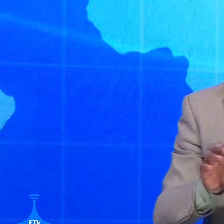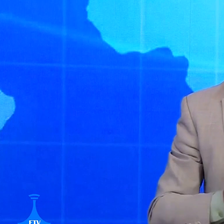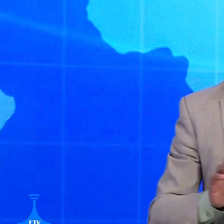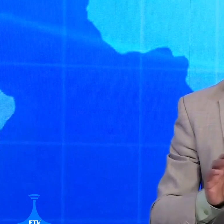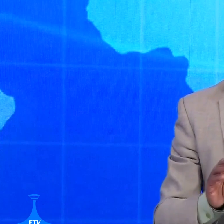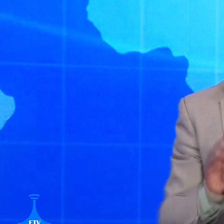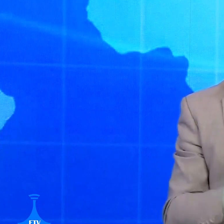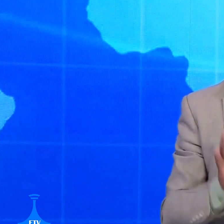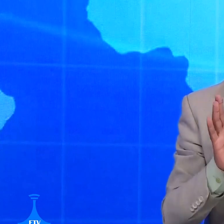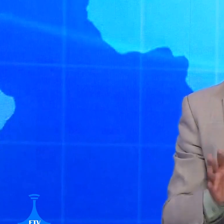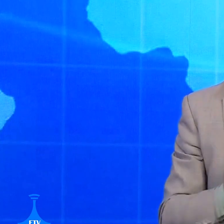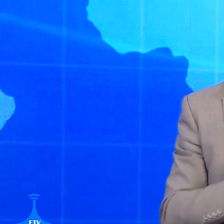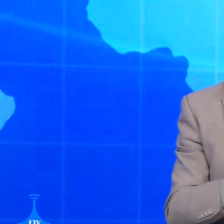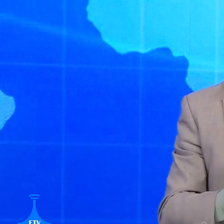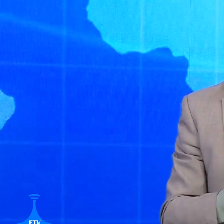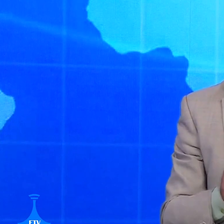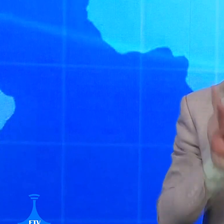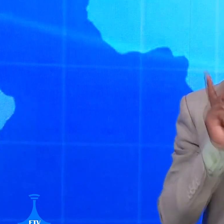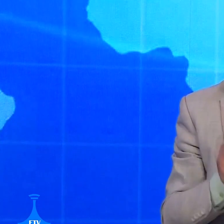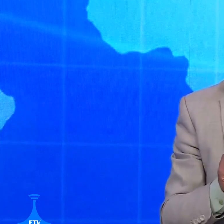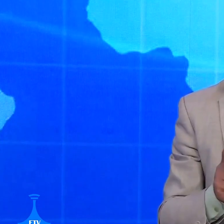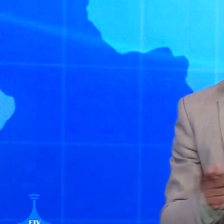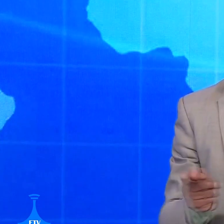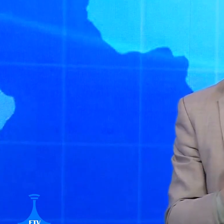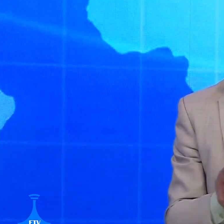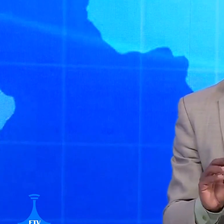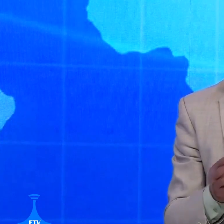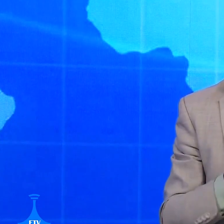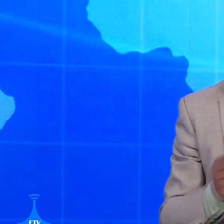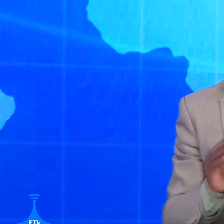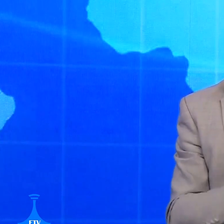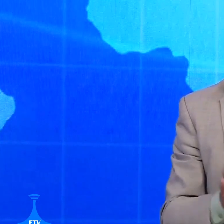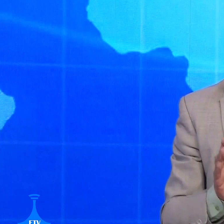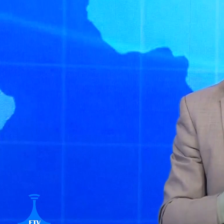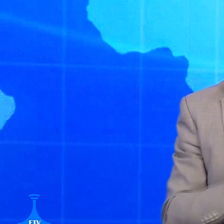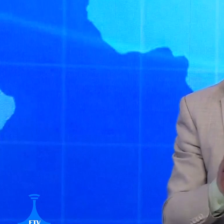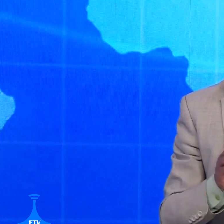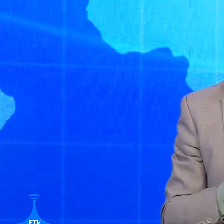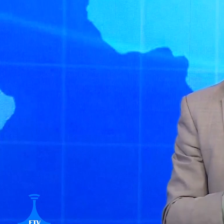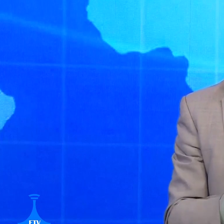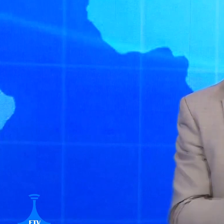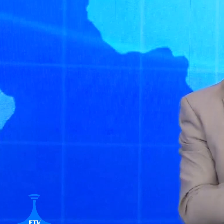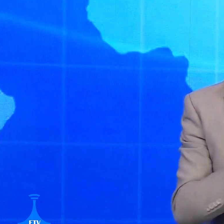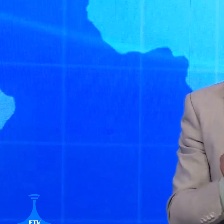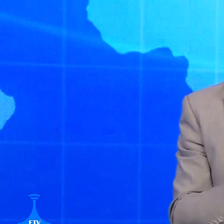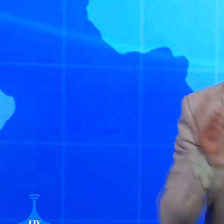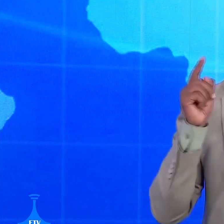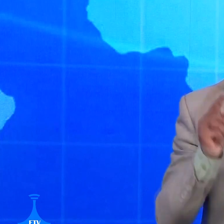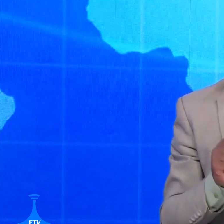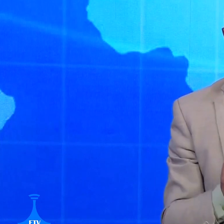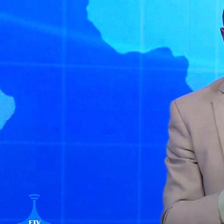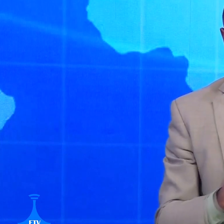ውይይት አድርጓል። ለሀገራዊ ምክክሩ እስኬታማነት መገናኛ ብዙሃንና የሀገራዊ ምክክር ኮሚሽን